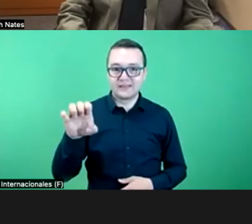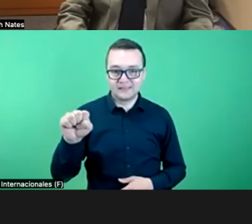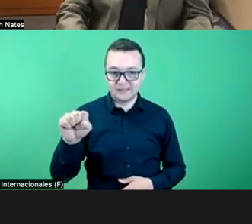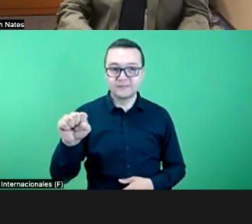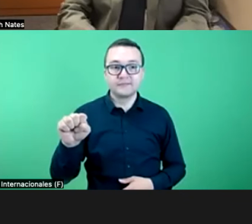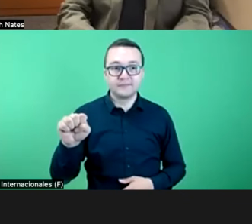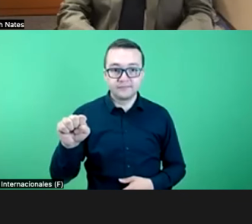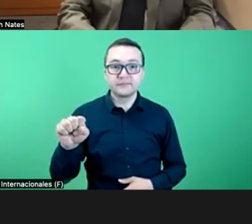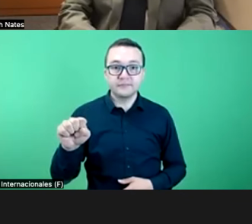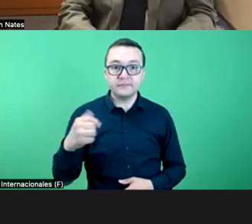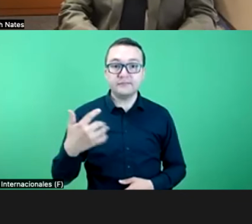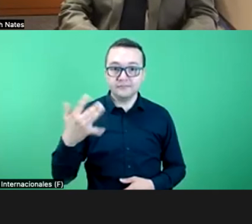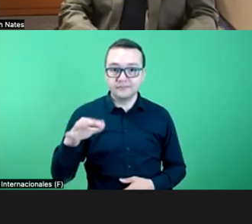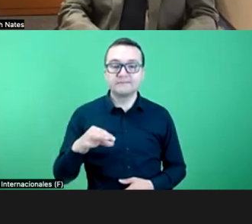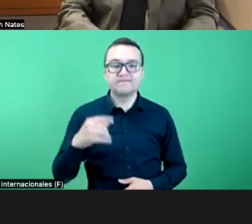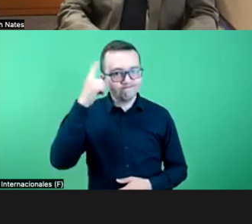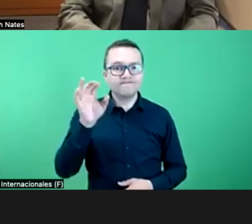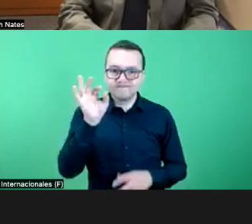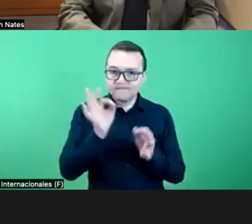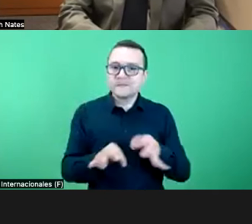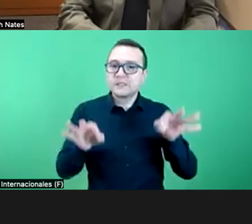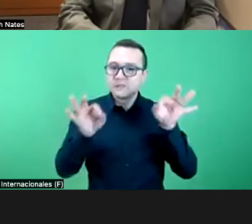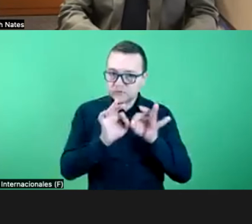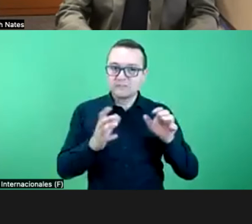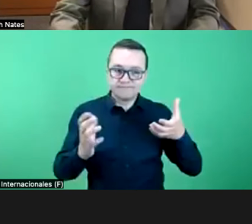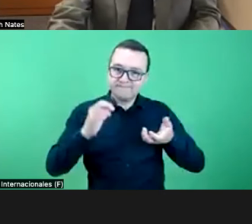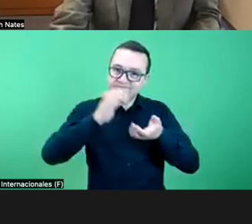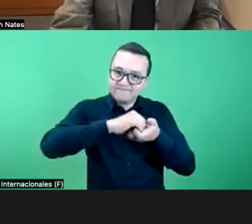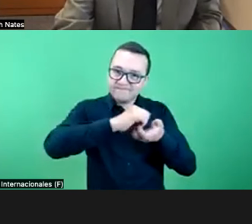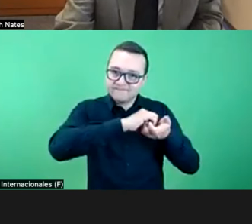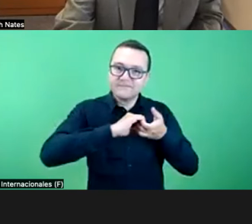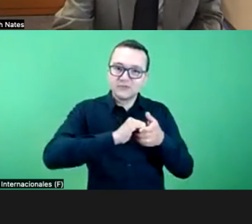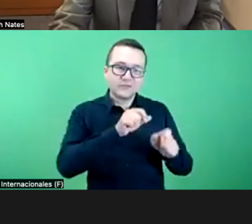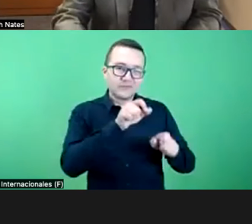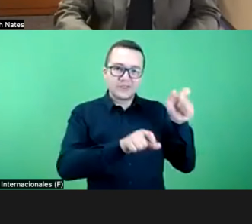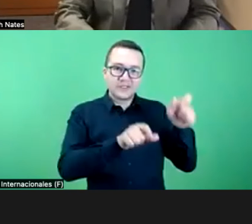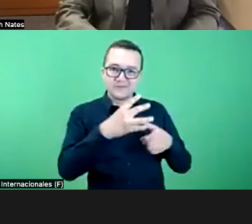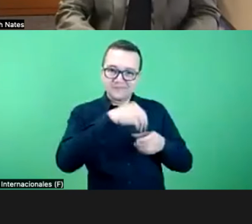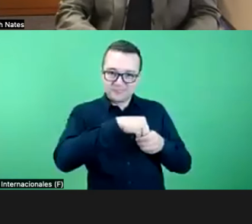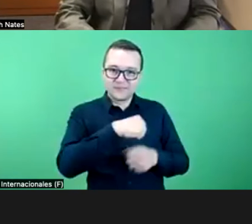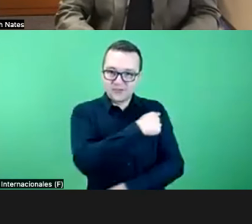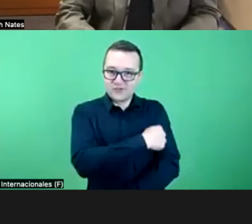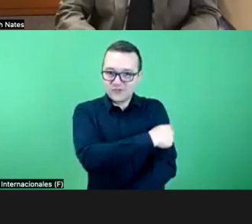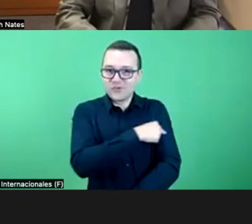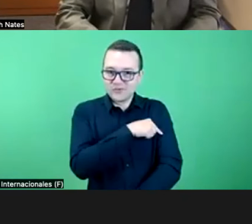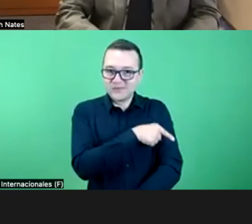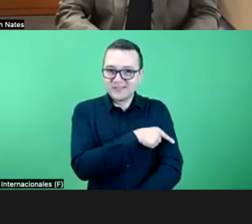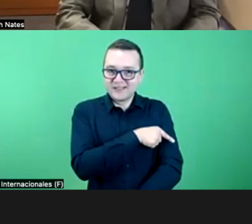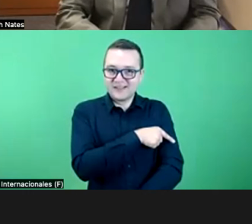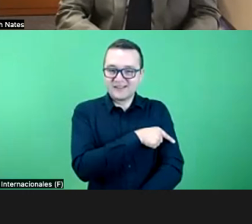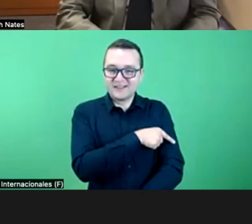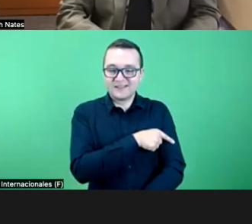Je pense aussi que il est très important d'avoir ces experts dans les hôpitaux.